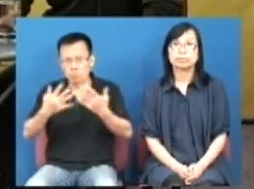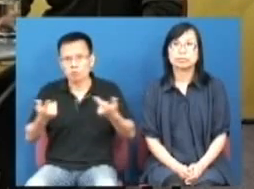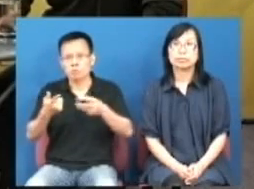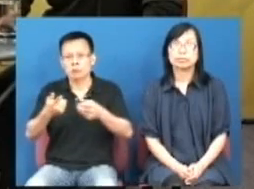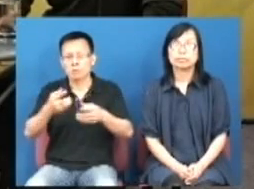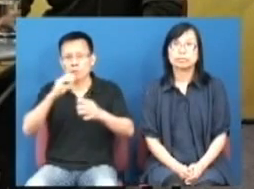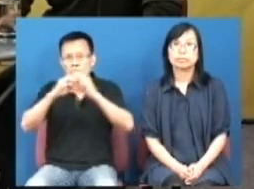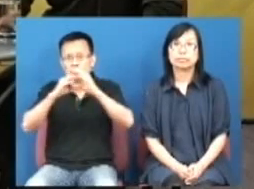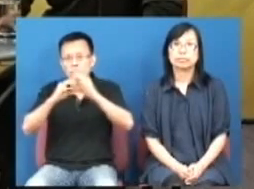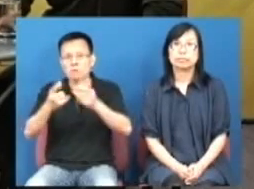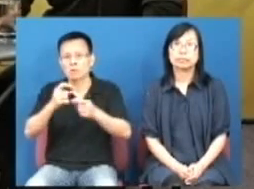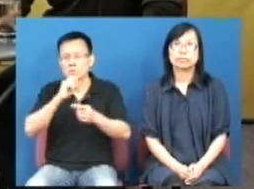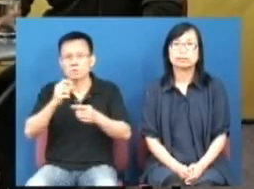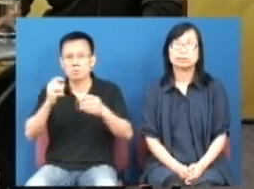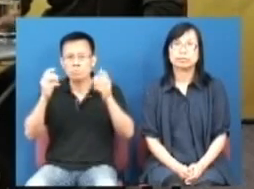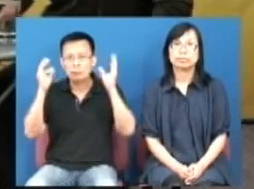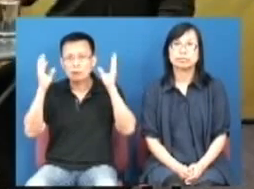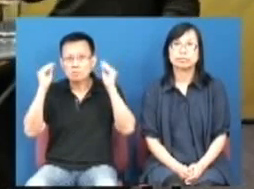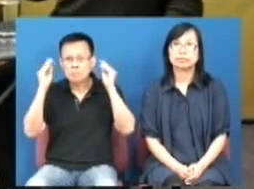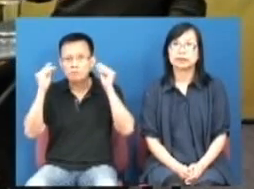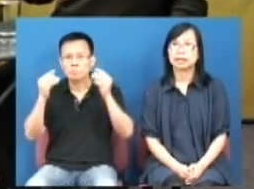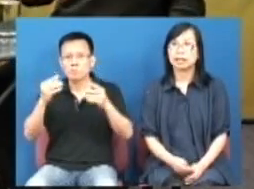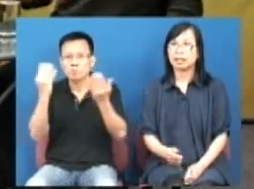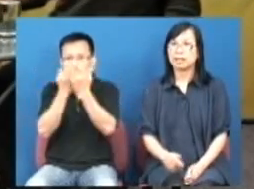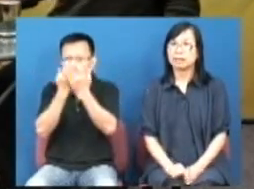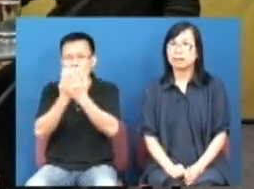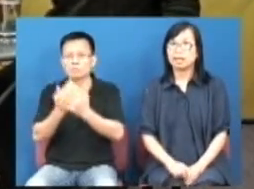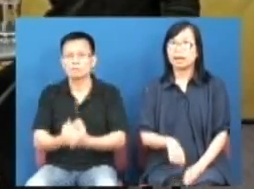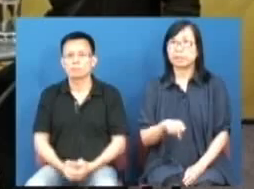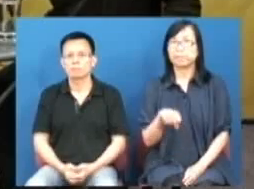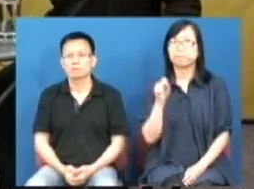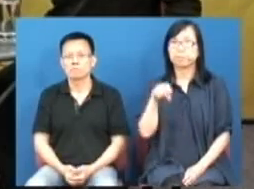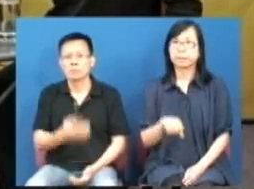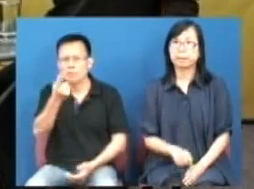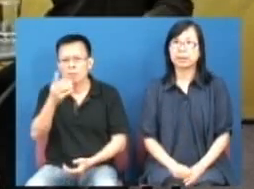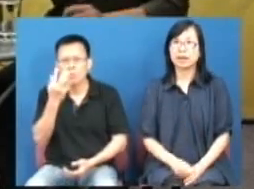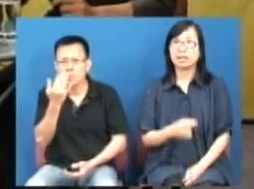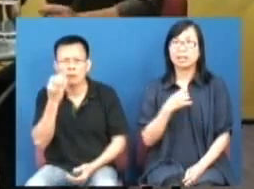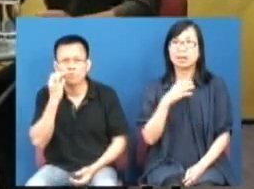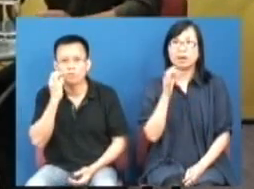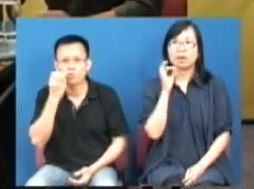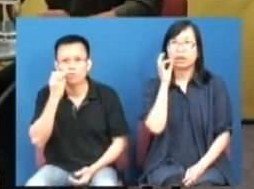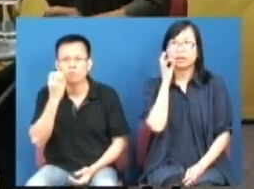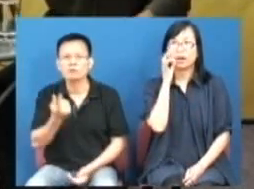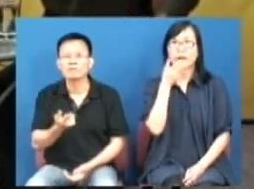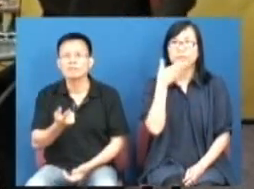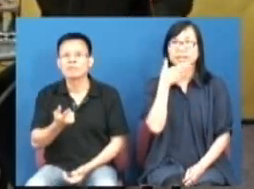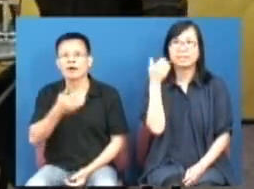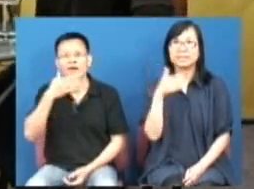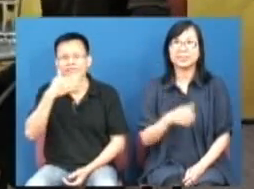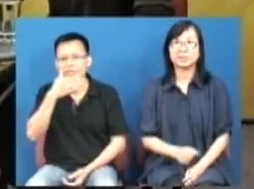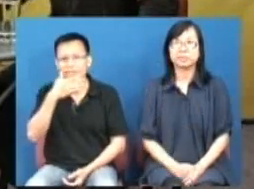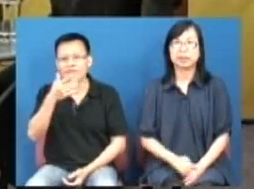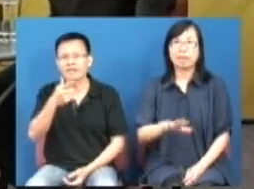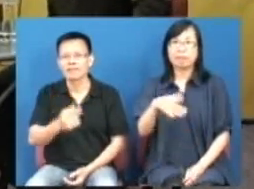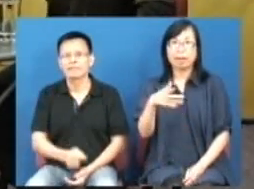是電視節目有聲音的節目。但是其實呢 是 你今年多大？ 哦，即係我60後嘅。